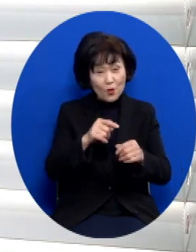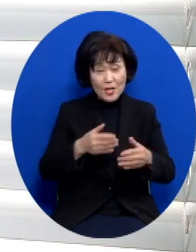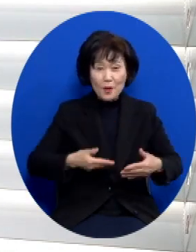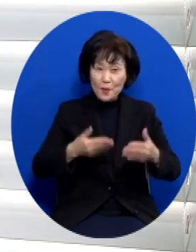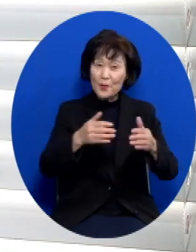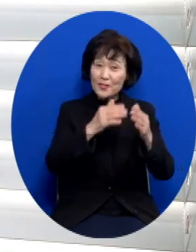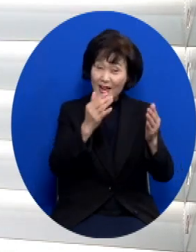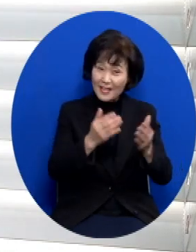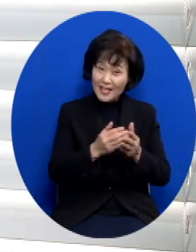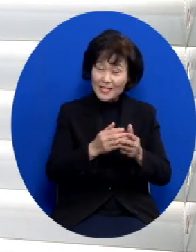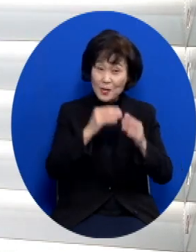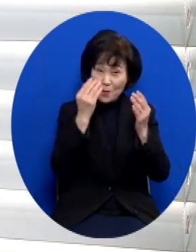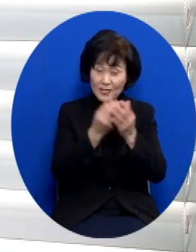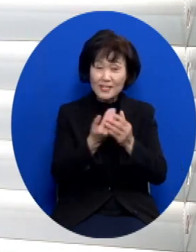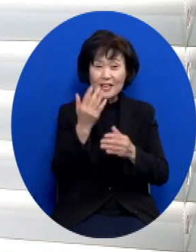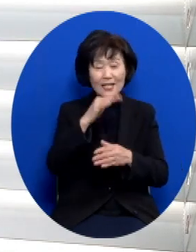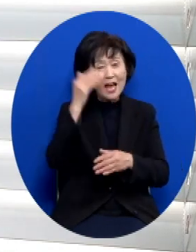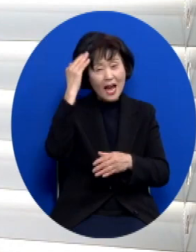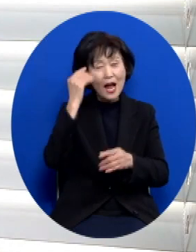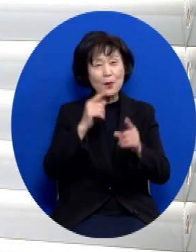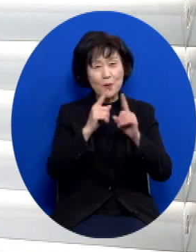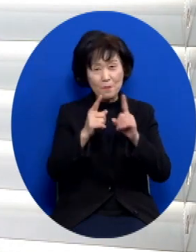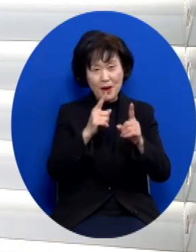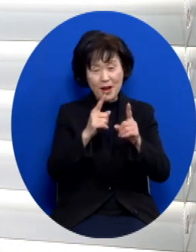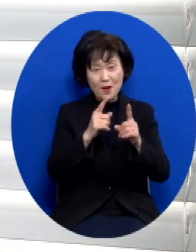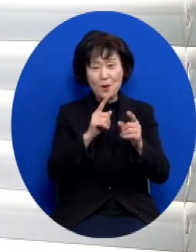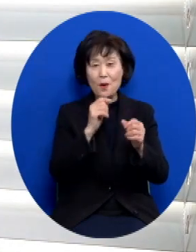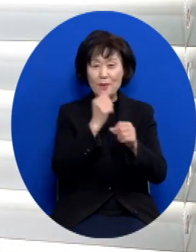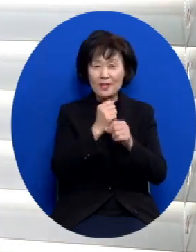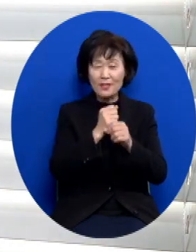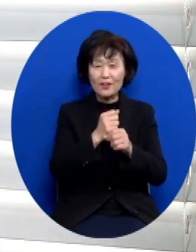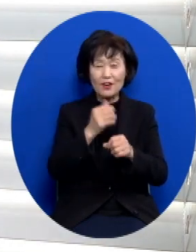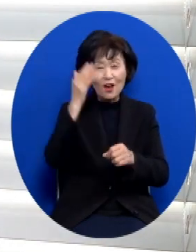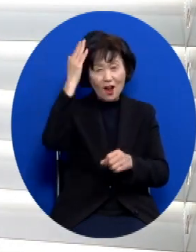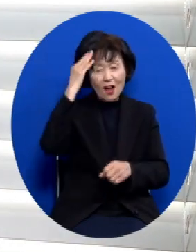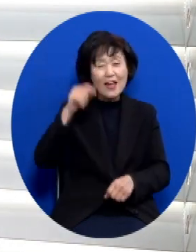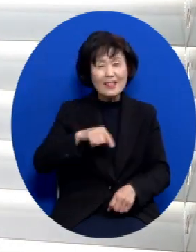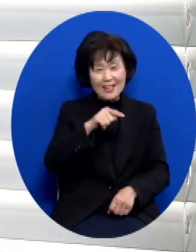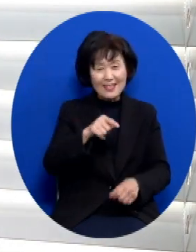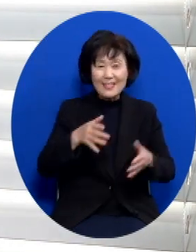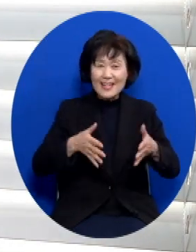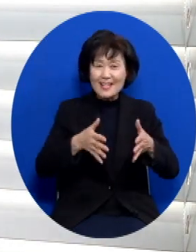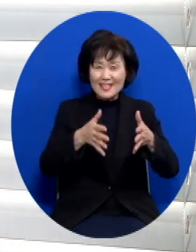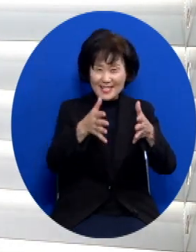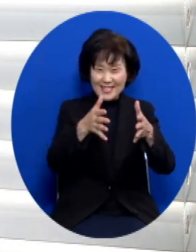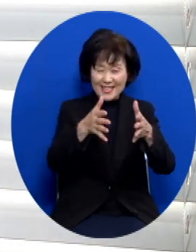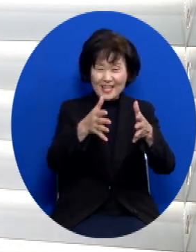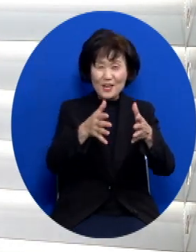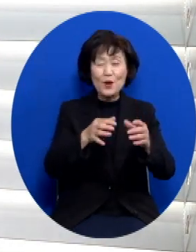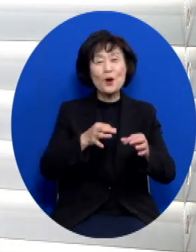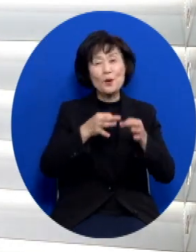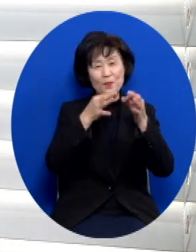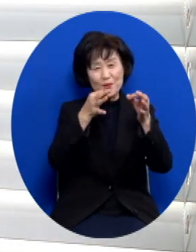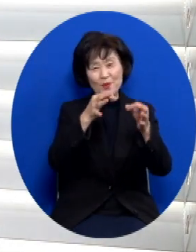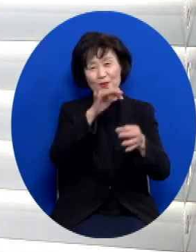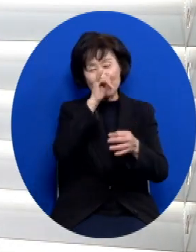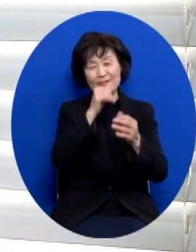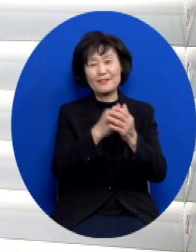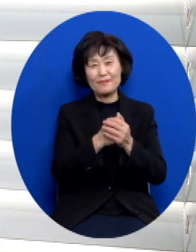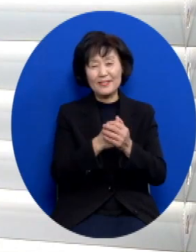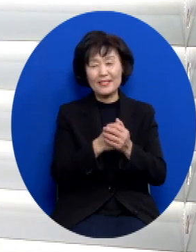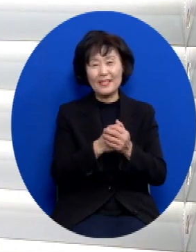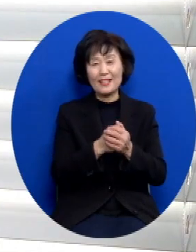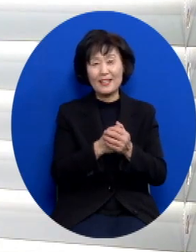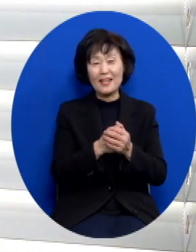이름을 한국말로 붙여서 연탄길 해서 그 연탄길을 세워서 이제